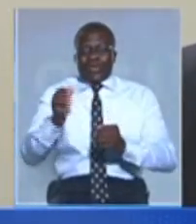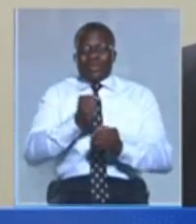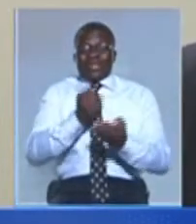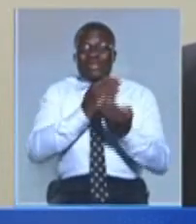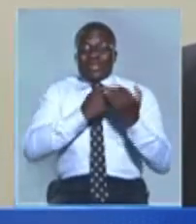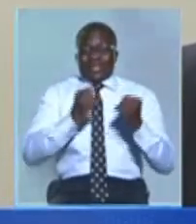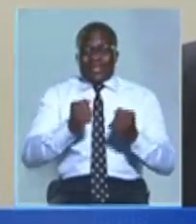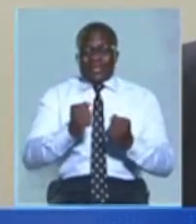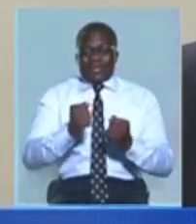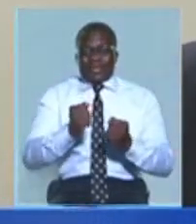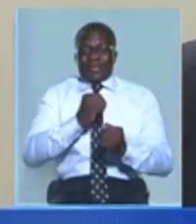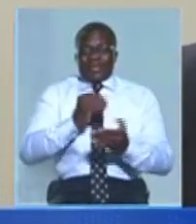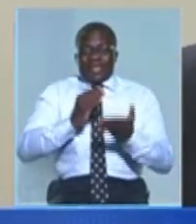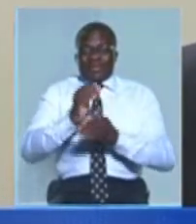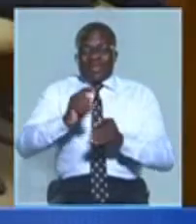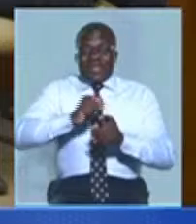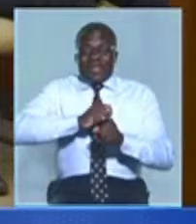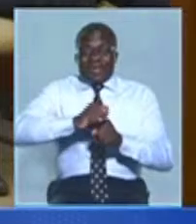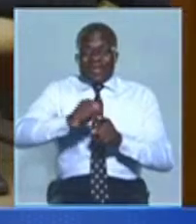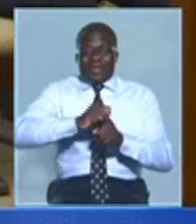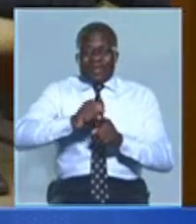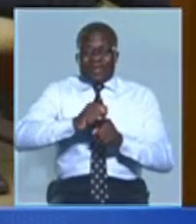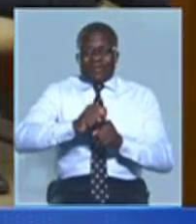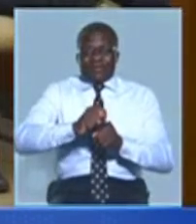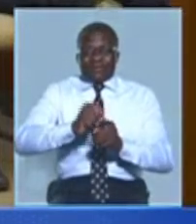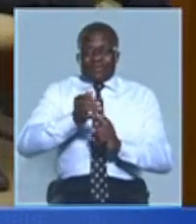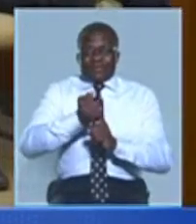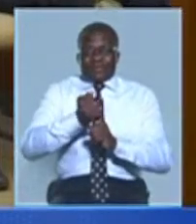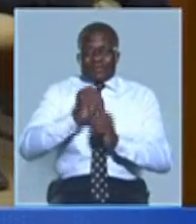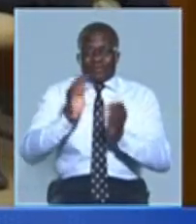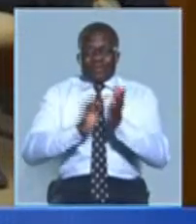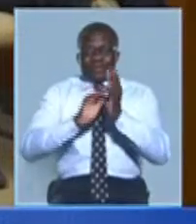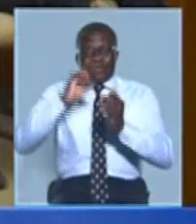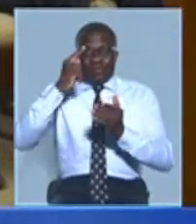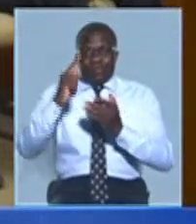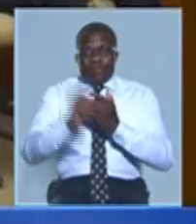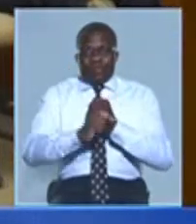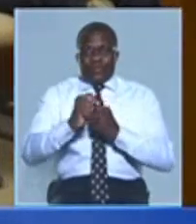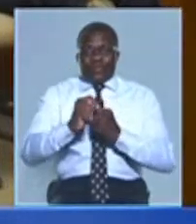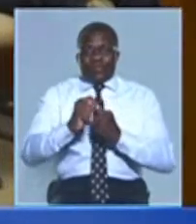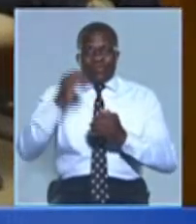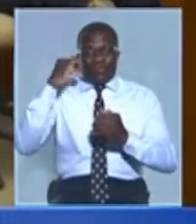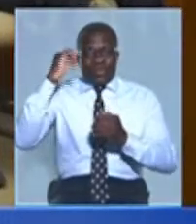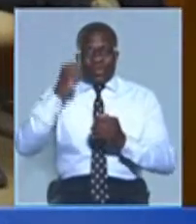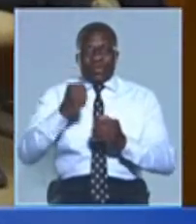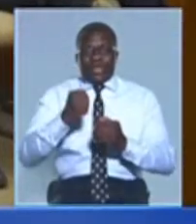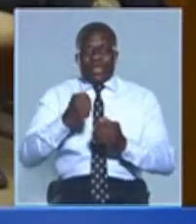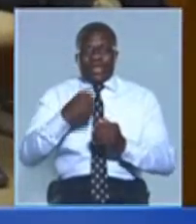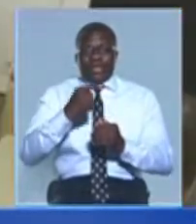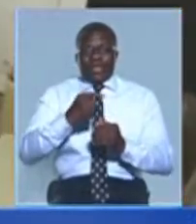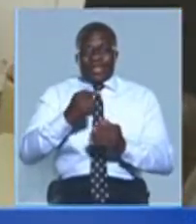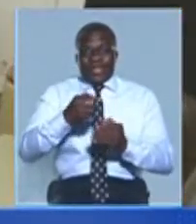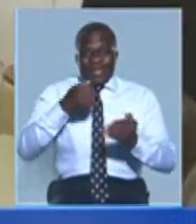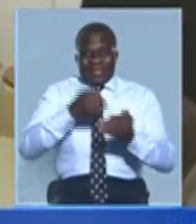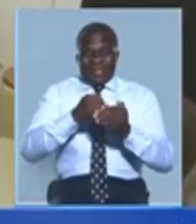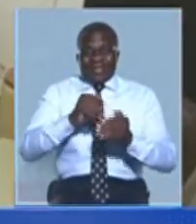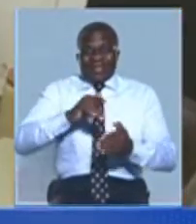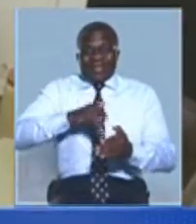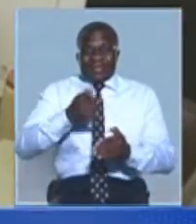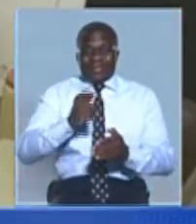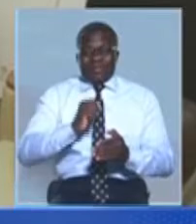charge et bien traités. Je tiens à féliciter le gouvernement et le chef de l'État qui est resté très très